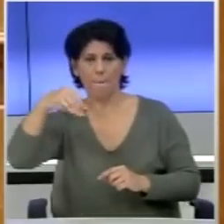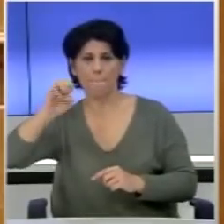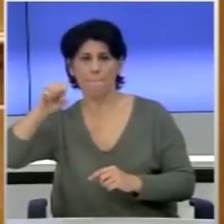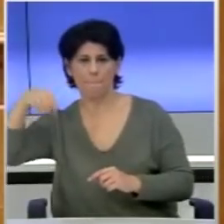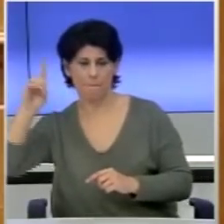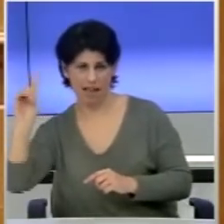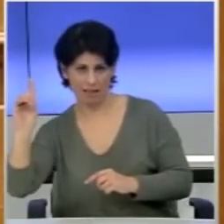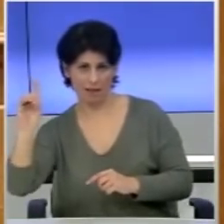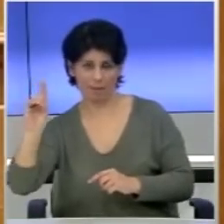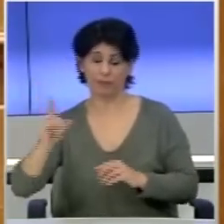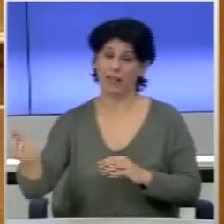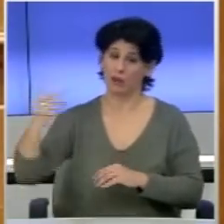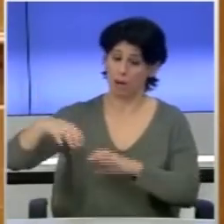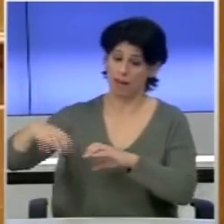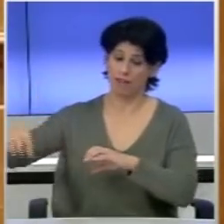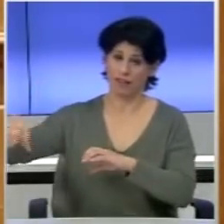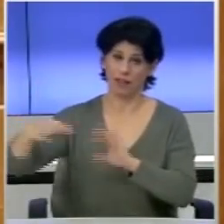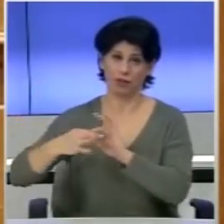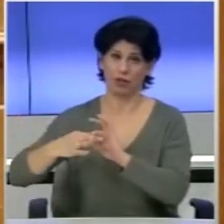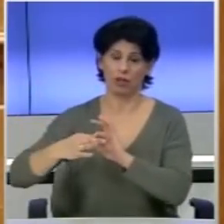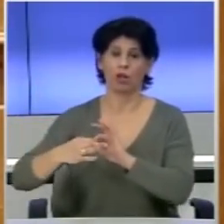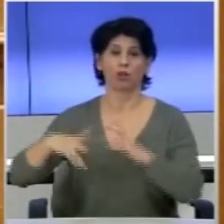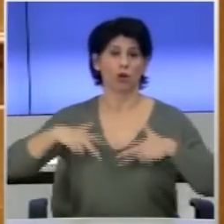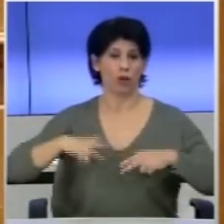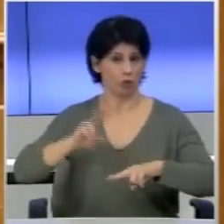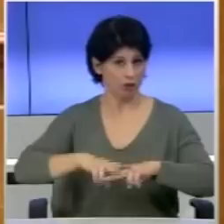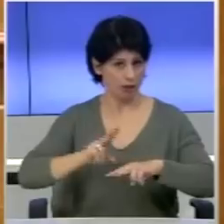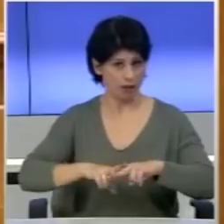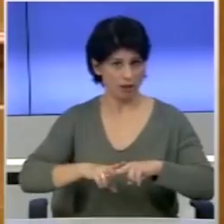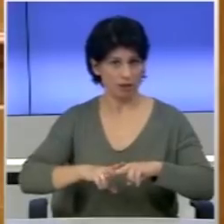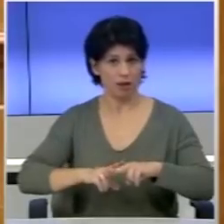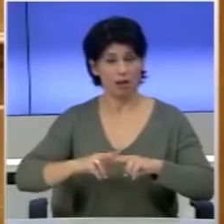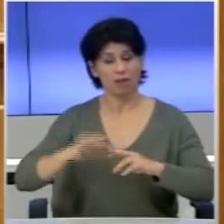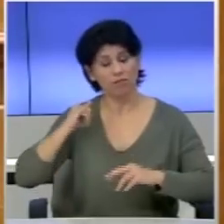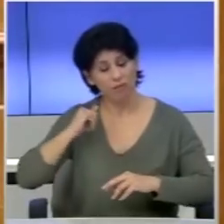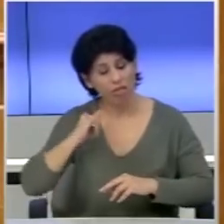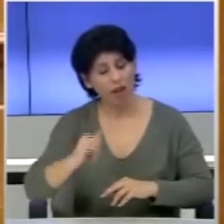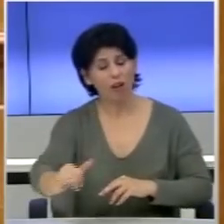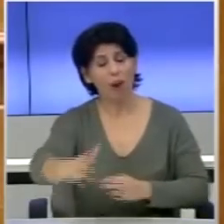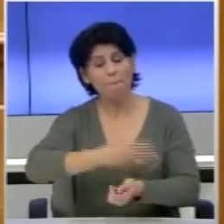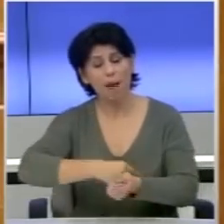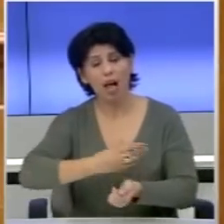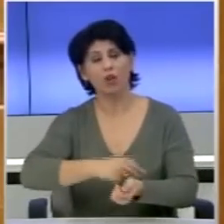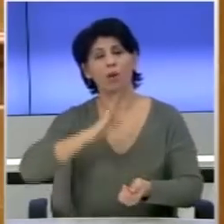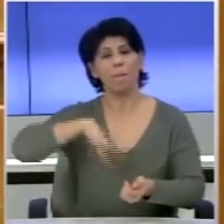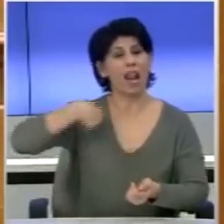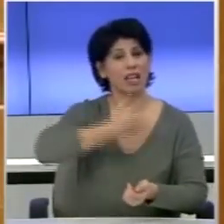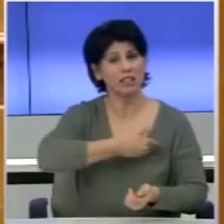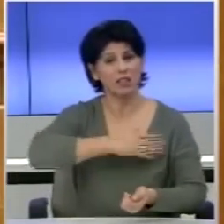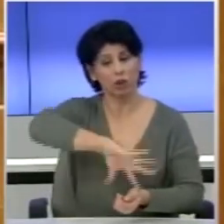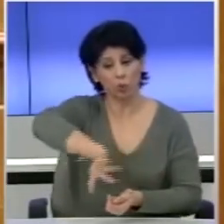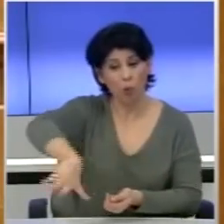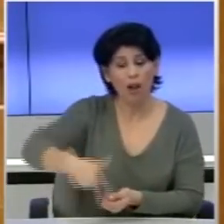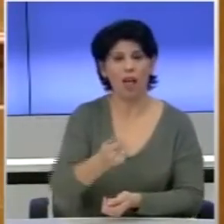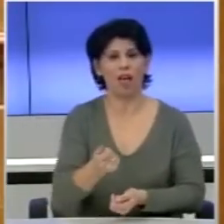έτερο περιφερειακό σύμμαχο της χώρας, το κράτος του Ισραήλ, που ματώνει διαχρονικά τον Παλαιστινιακό λαό και του κλέβει